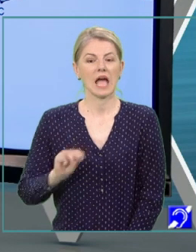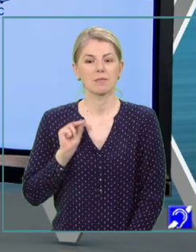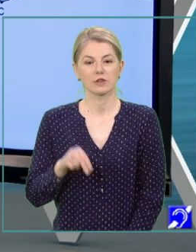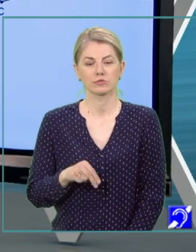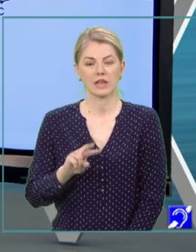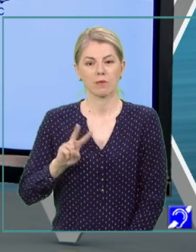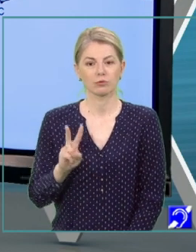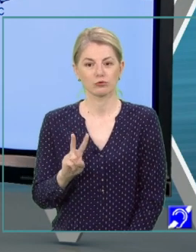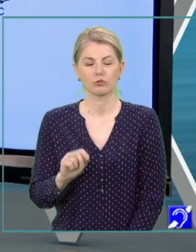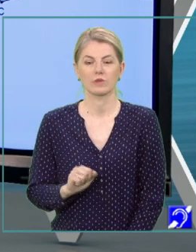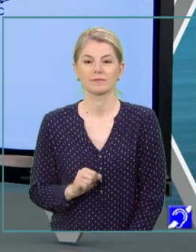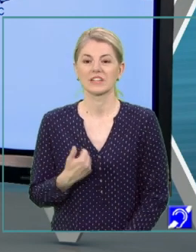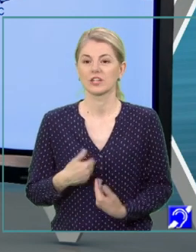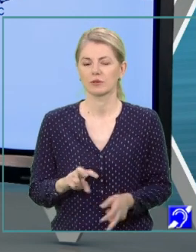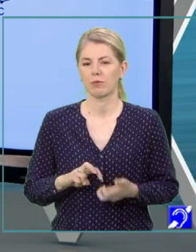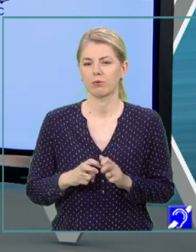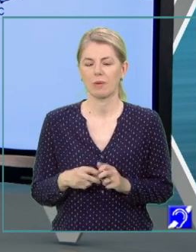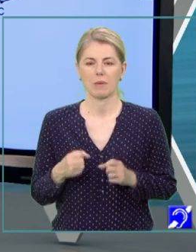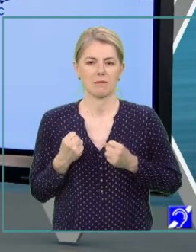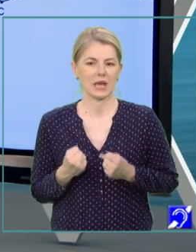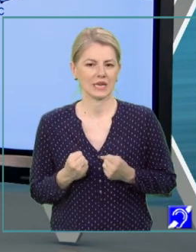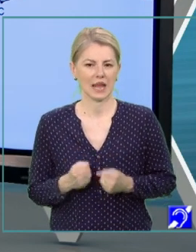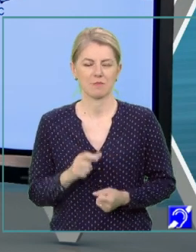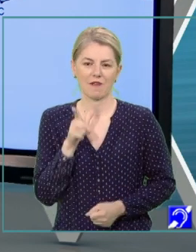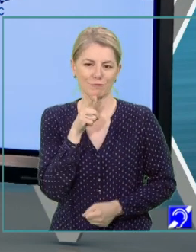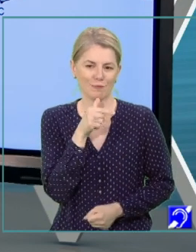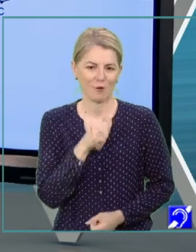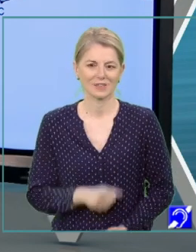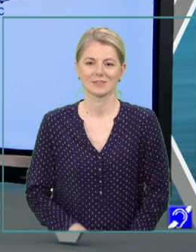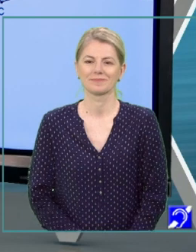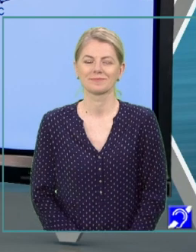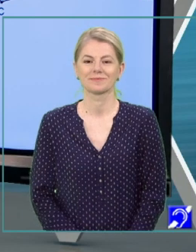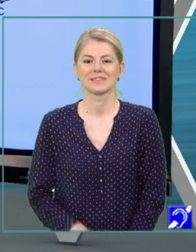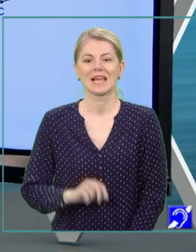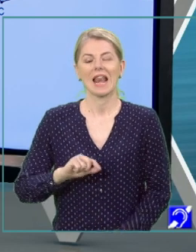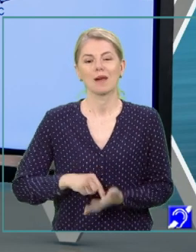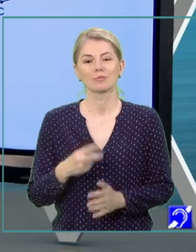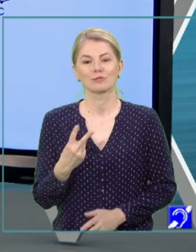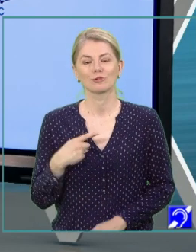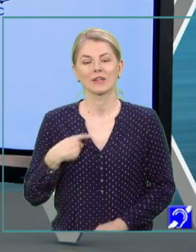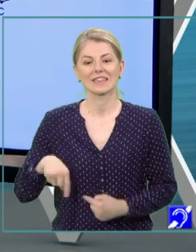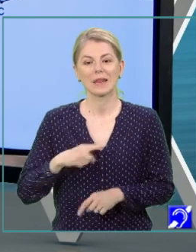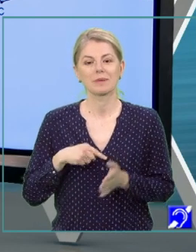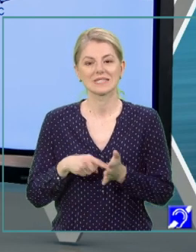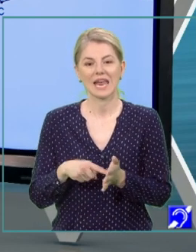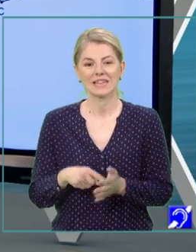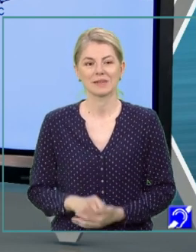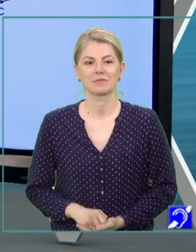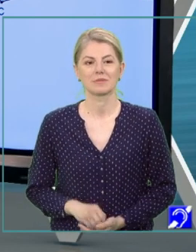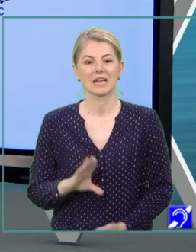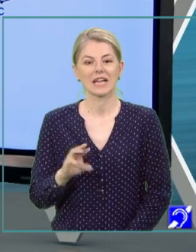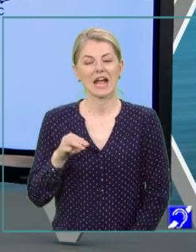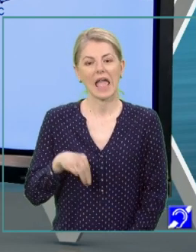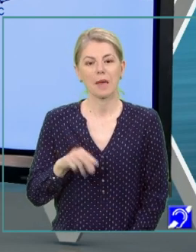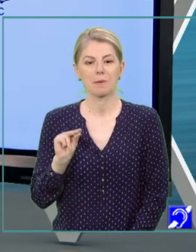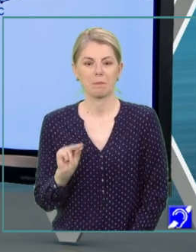la punctul 2, începe problema să devină mai frumoasă. La punctul 2, noi trebuie să arătăm că